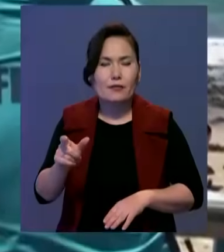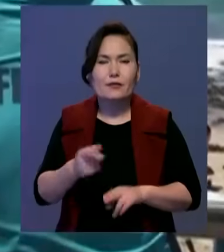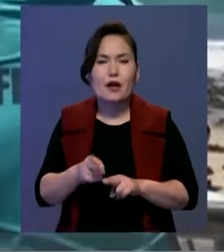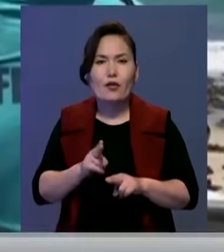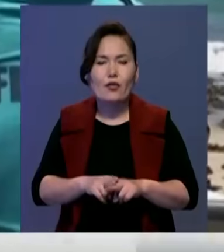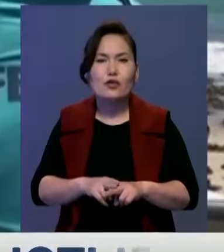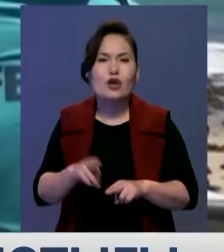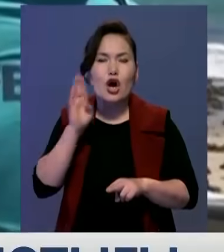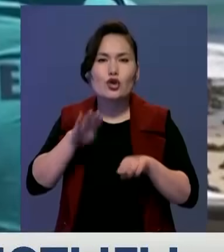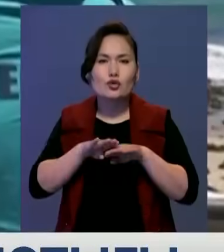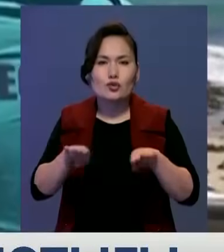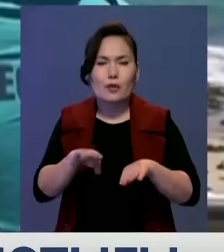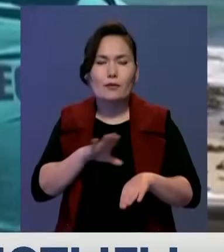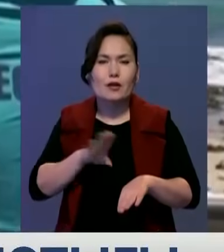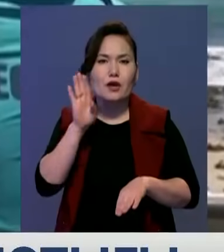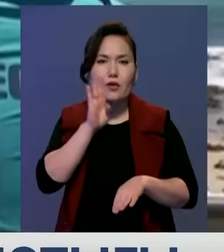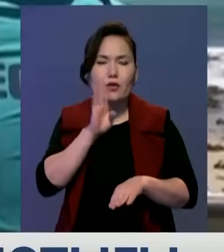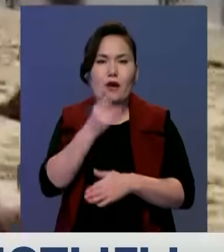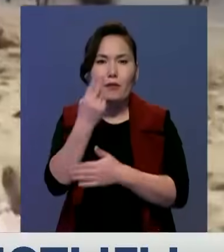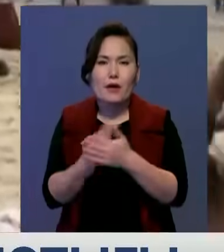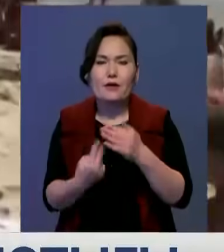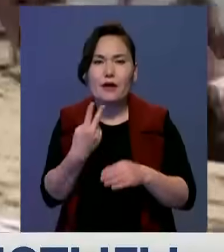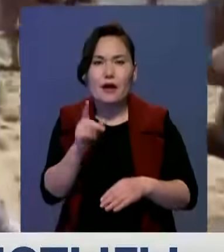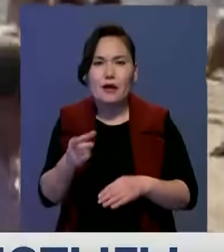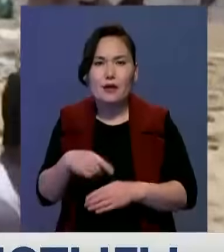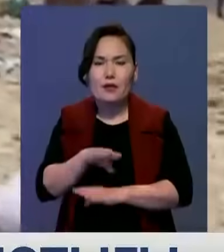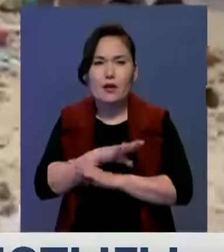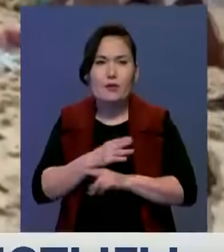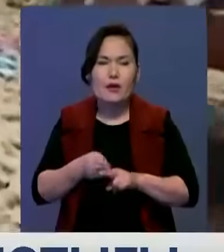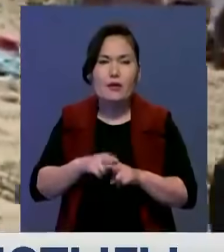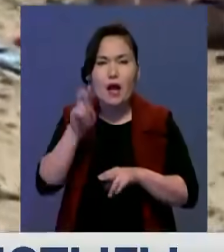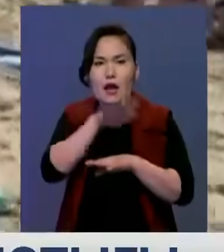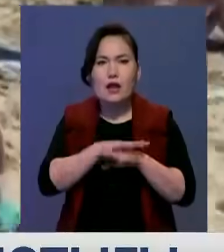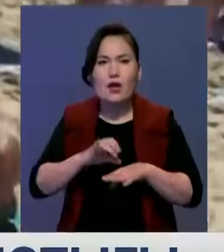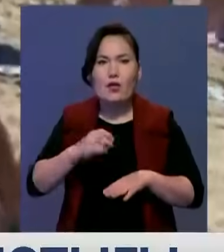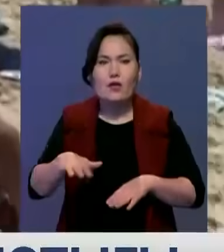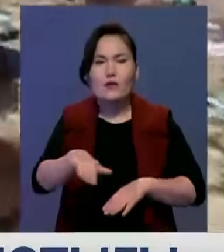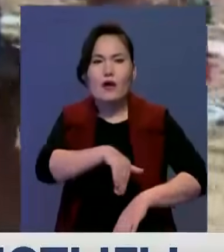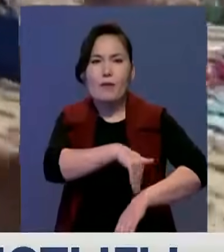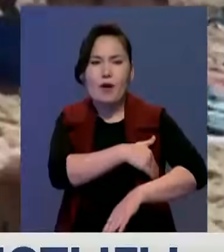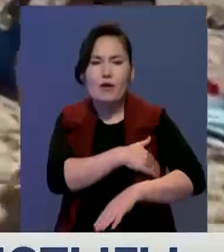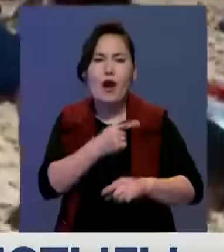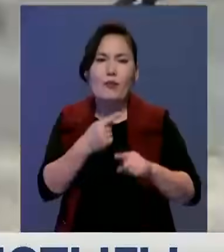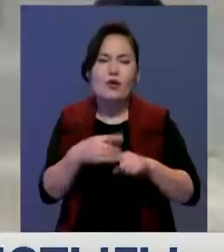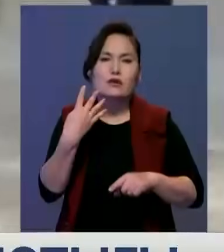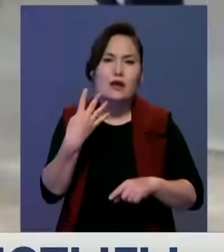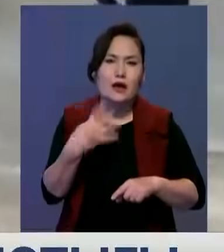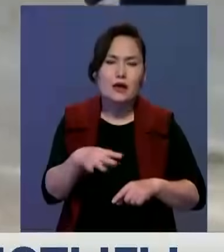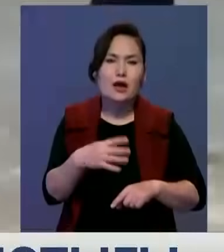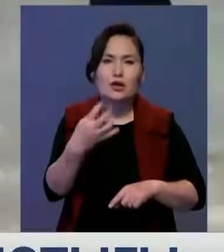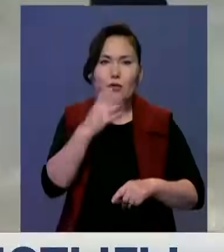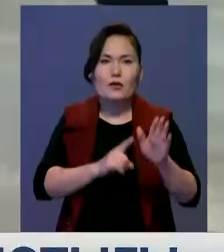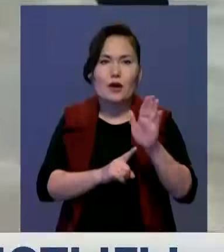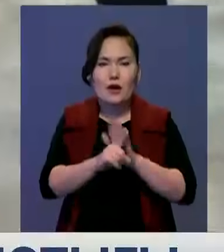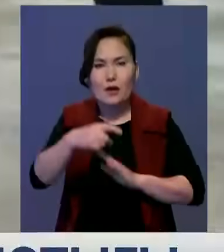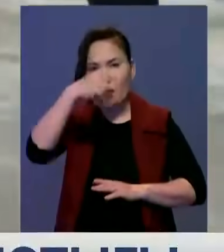Кеше 2 адам суға кетіп көз жұмған. Осыдан кейін жағажайда күзет күшейді. Елдің оңтүстігінде сынап бағанасы плюс 40-тан асуы мүмкін.